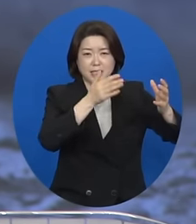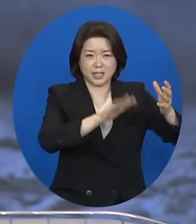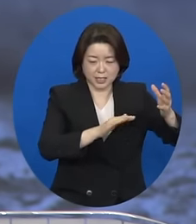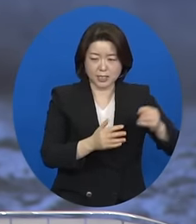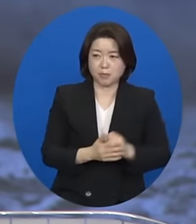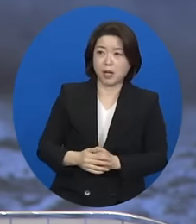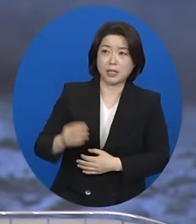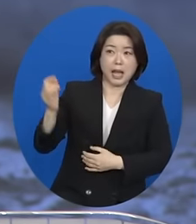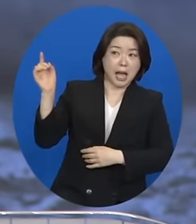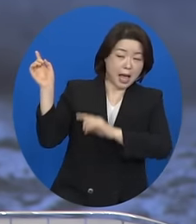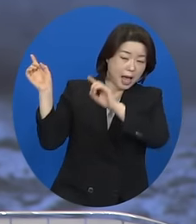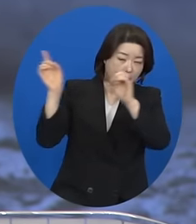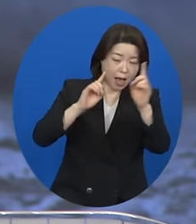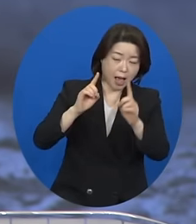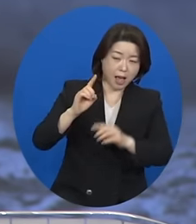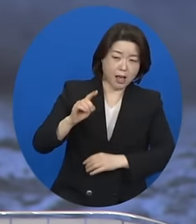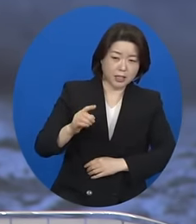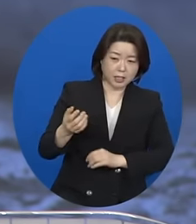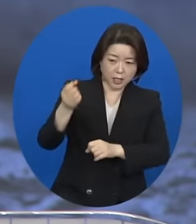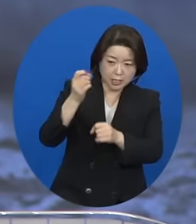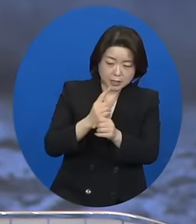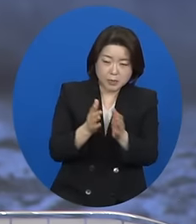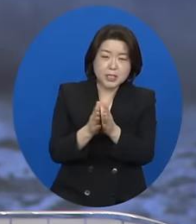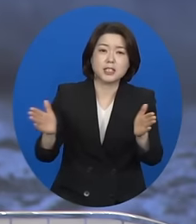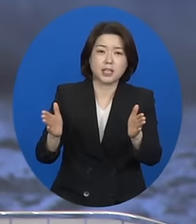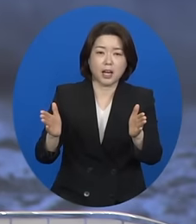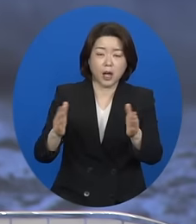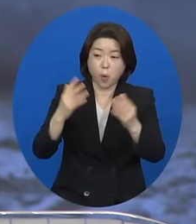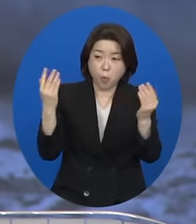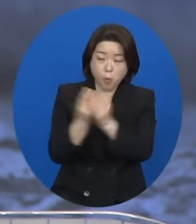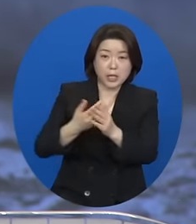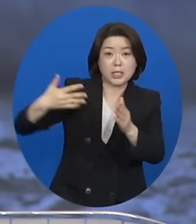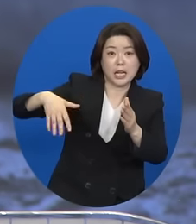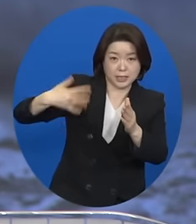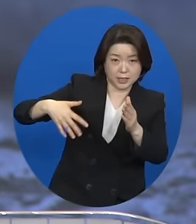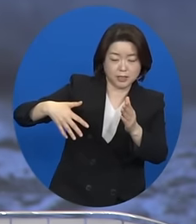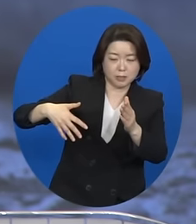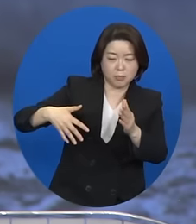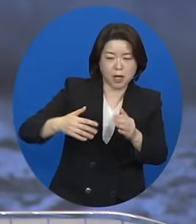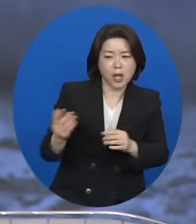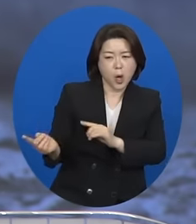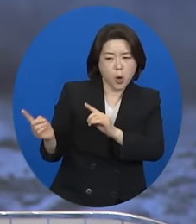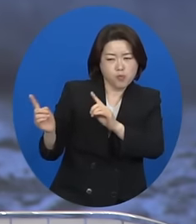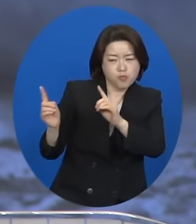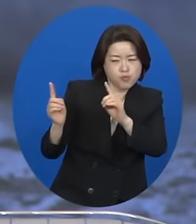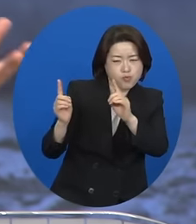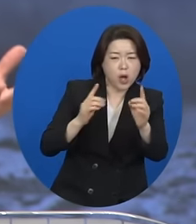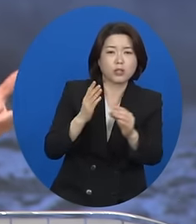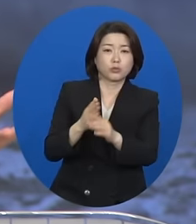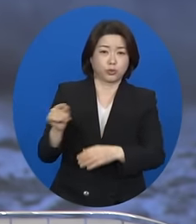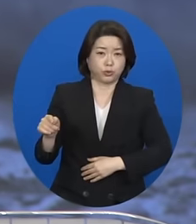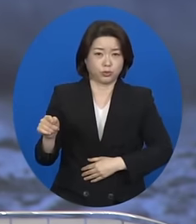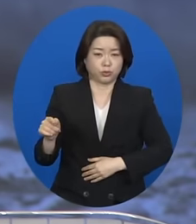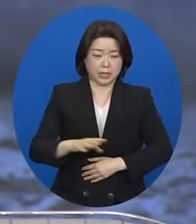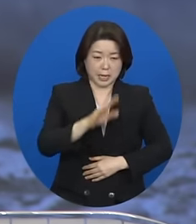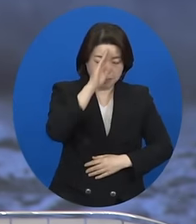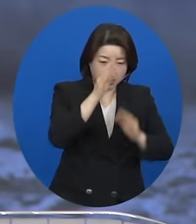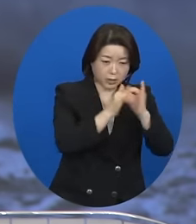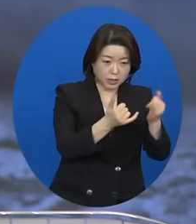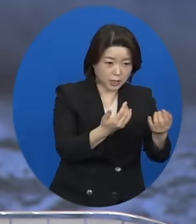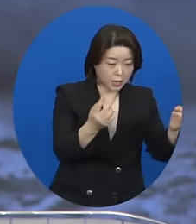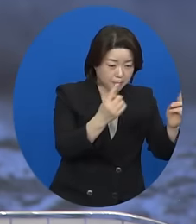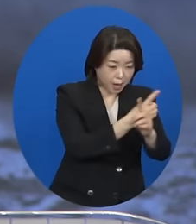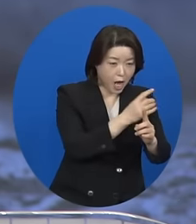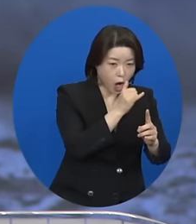되었어요 아직 완전히 임하진 않았습니다 그러므로 때로는 주님께서는 병든 자를 치유해 주시기도 하시고 고쳐주 시기도